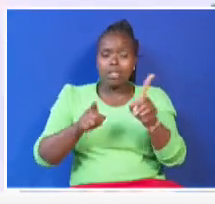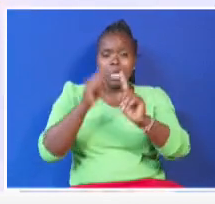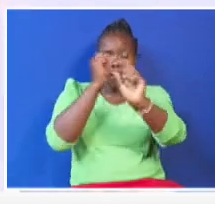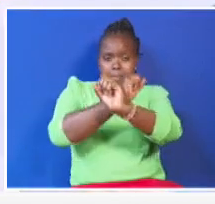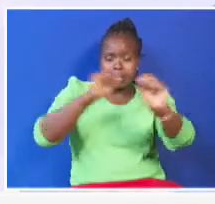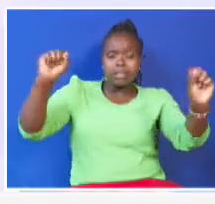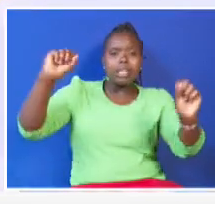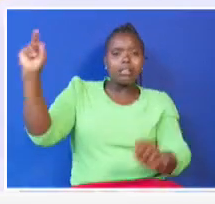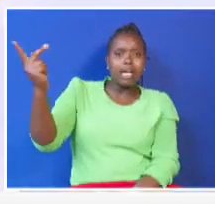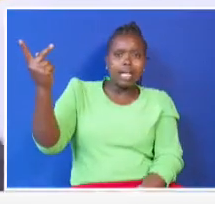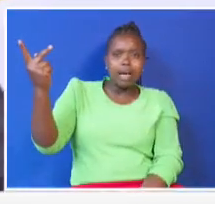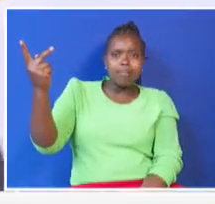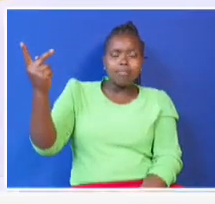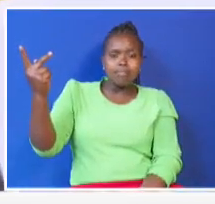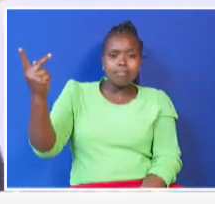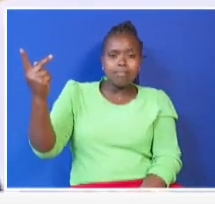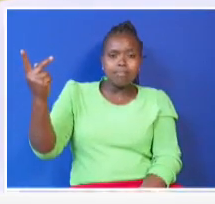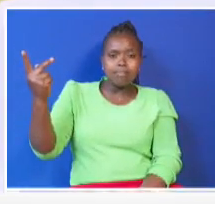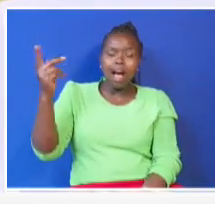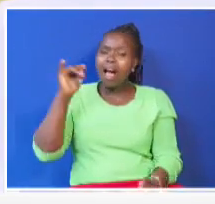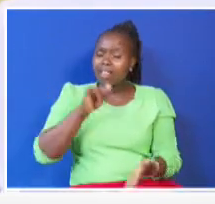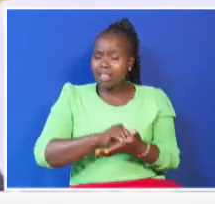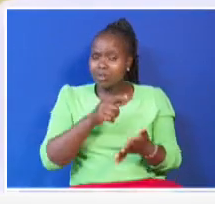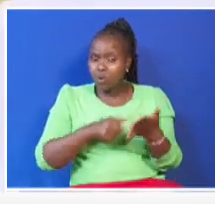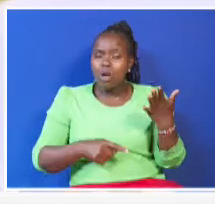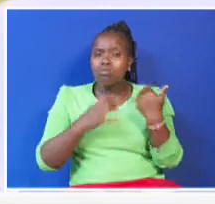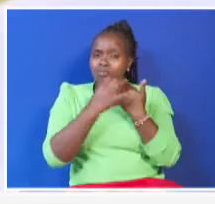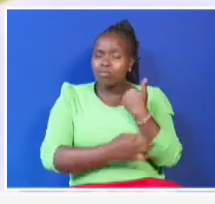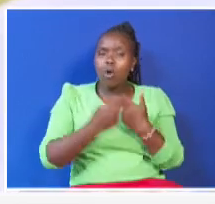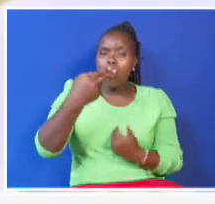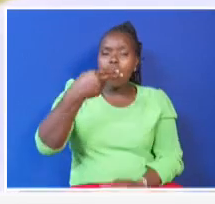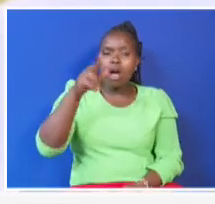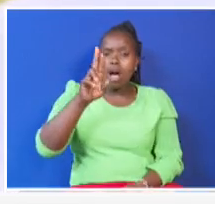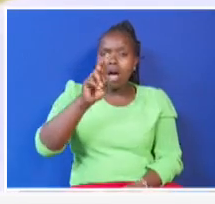taifa hii. Sio ni mfukara? Sio ni hasla?